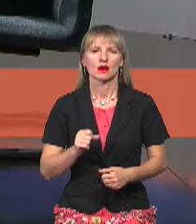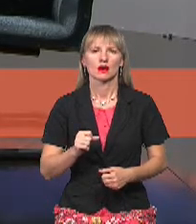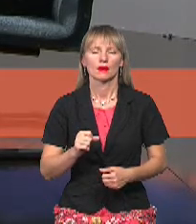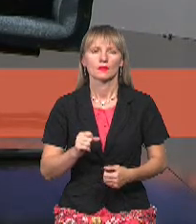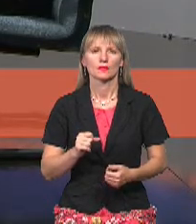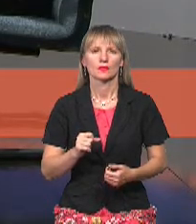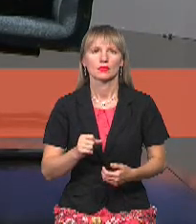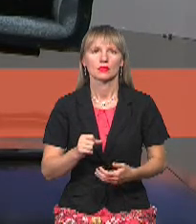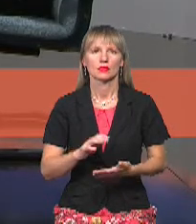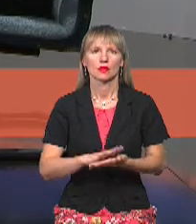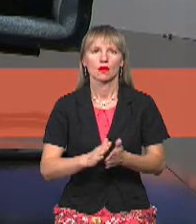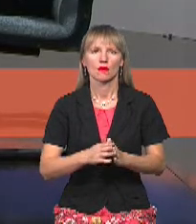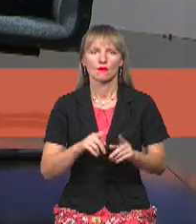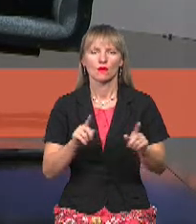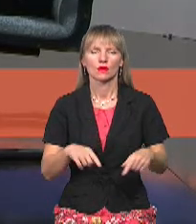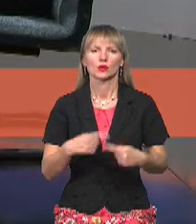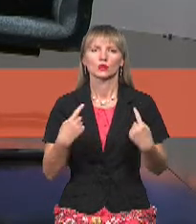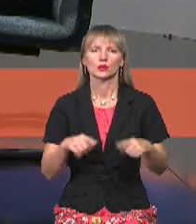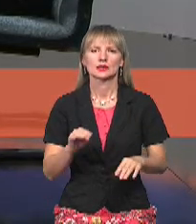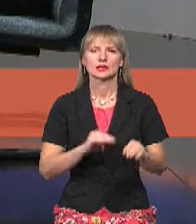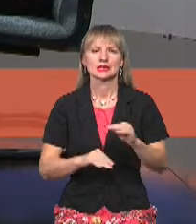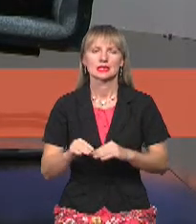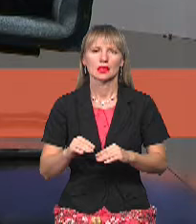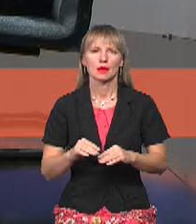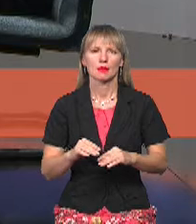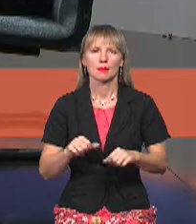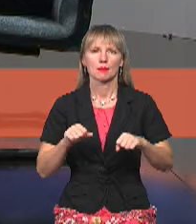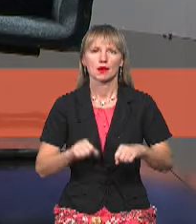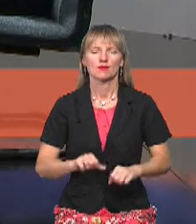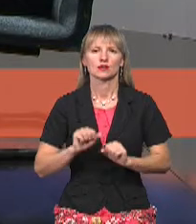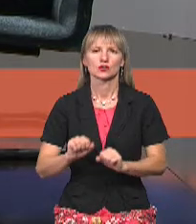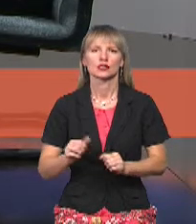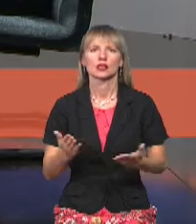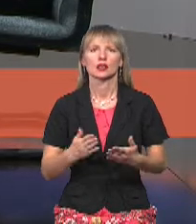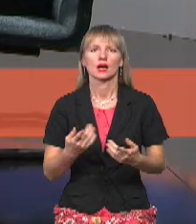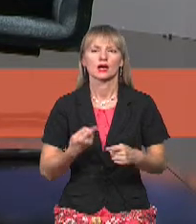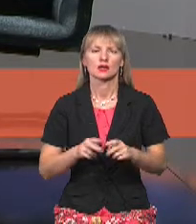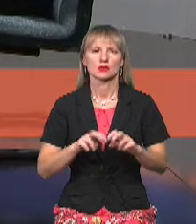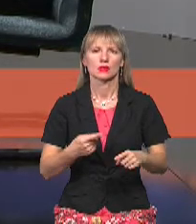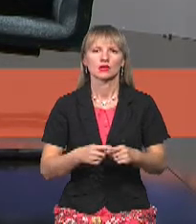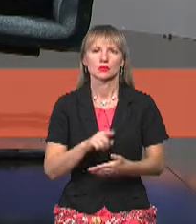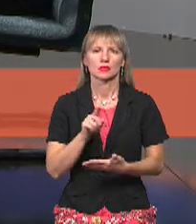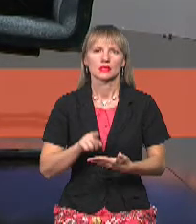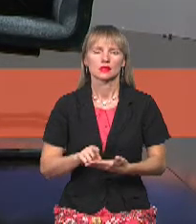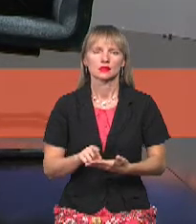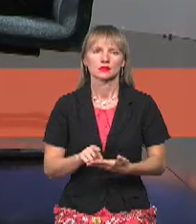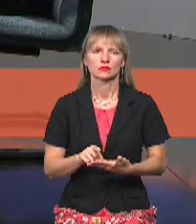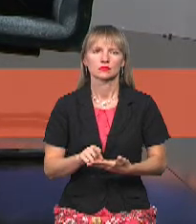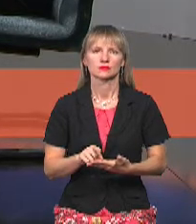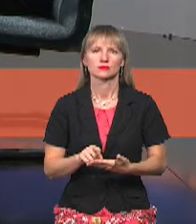іншій правоохоронній системі, такі як Національна гвардія України, то як буде розглядатись, наприклад, це питання?